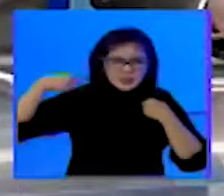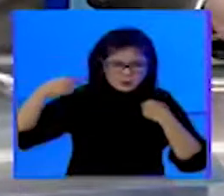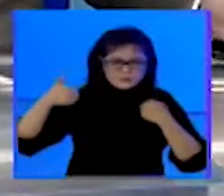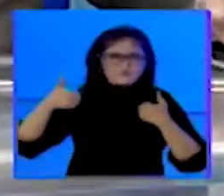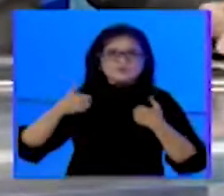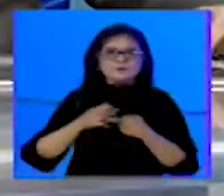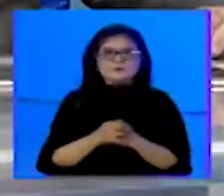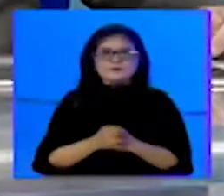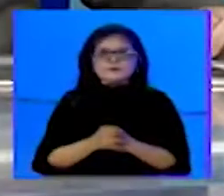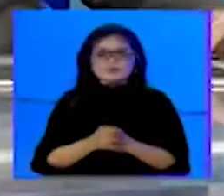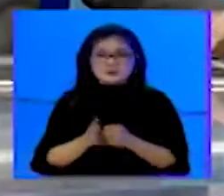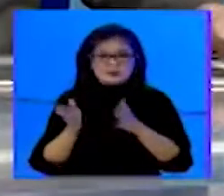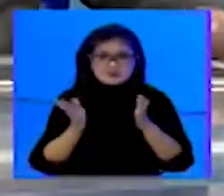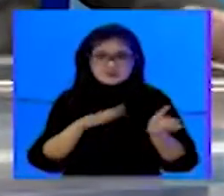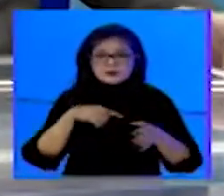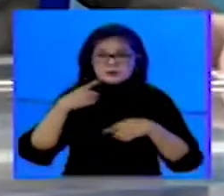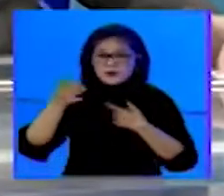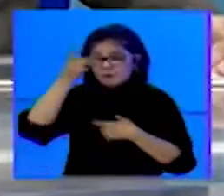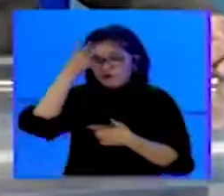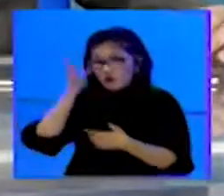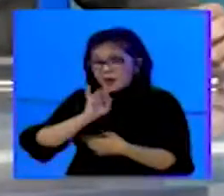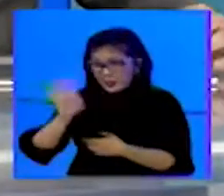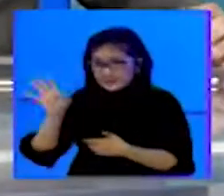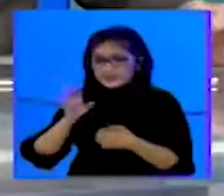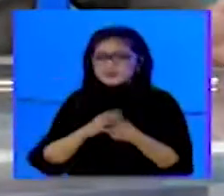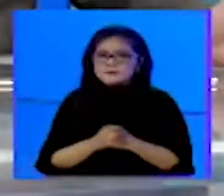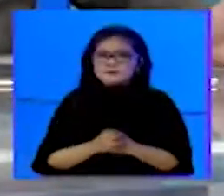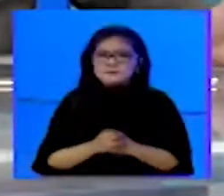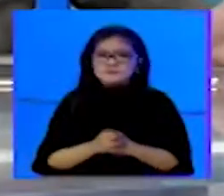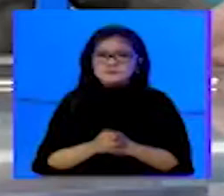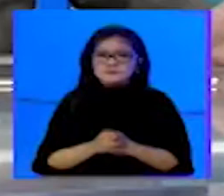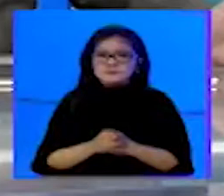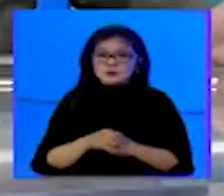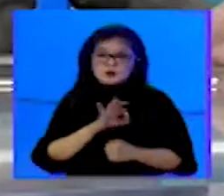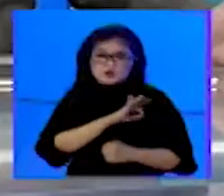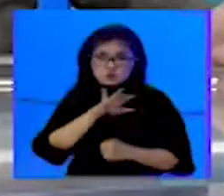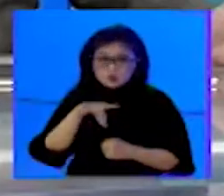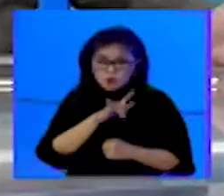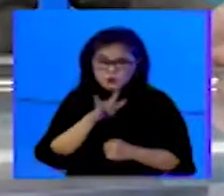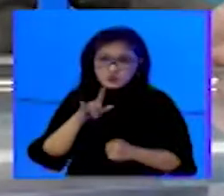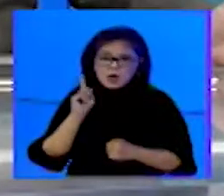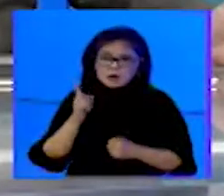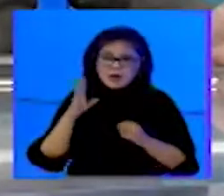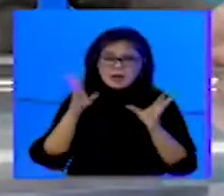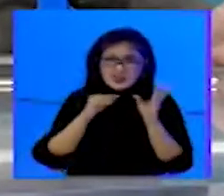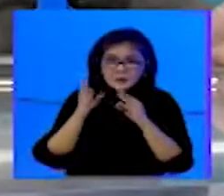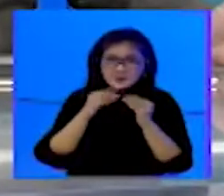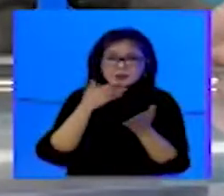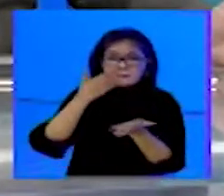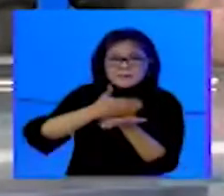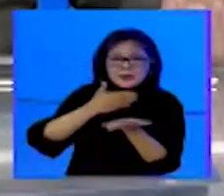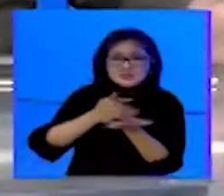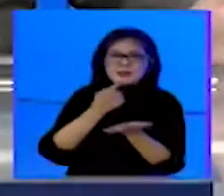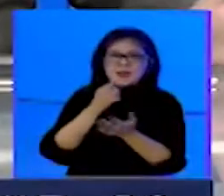kita beralih ke informasi berikutnya dari Hai Presiden Joko Widodo kembali memimpin rapat terbatas terkait Penanganan